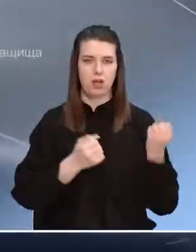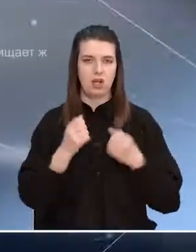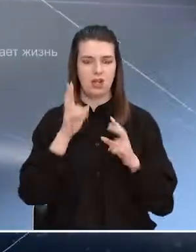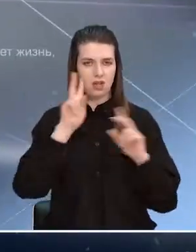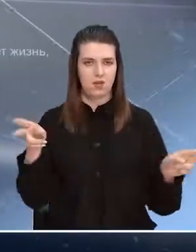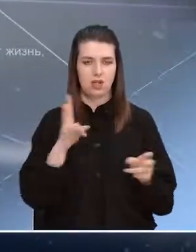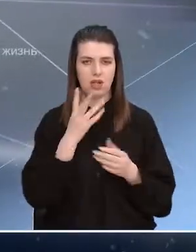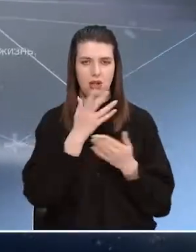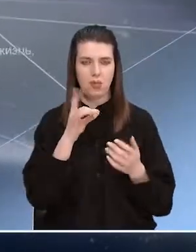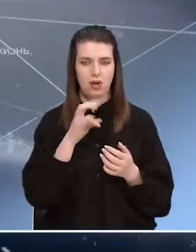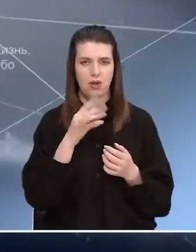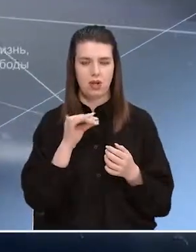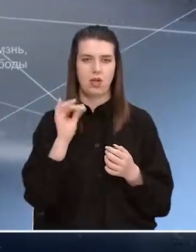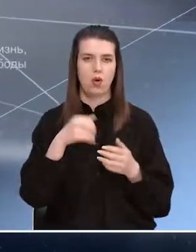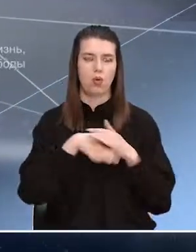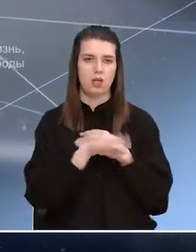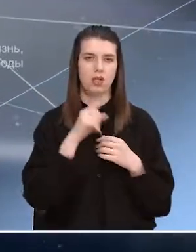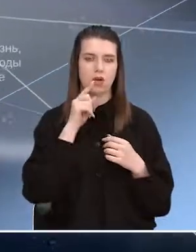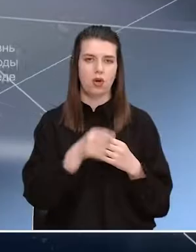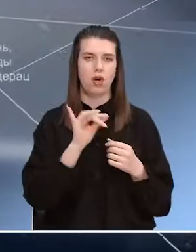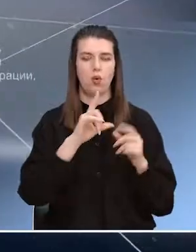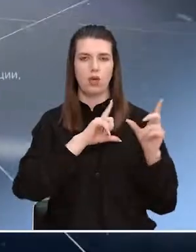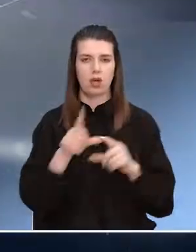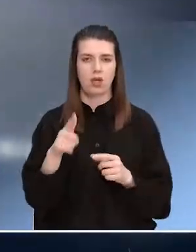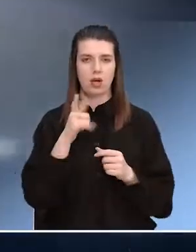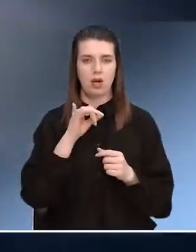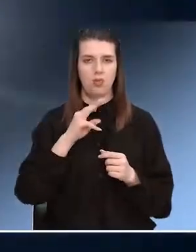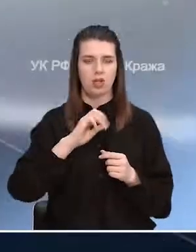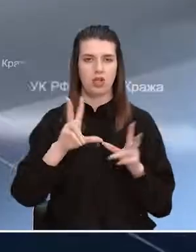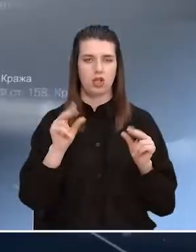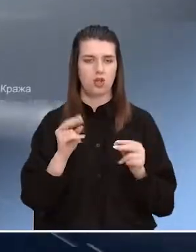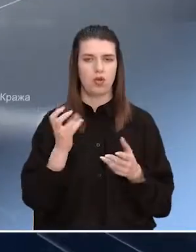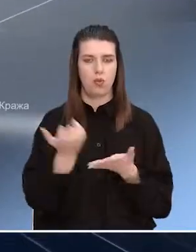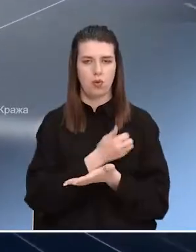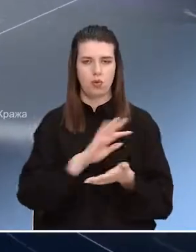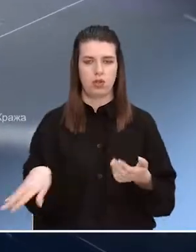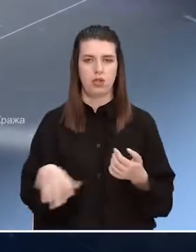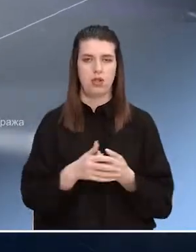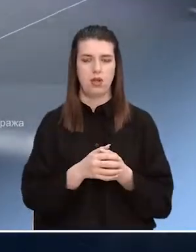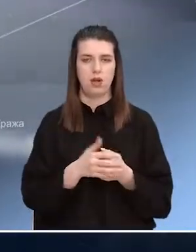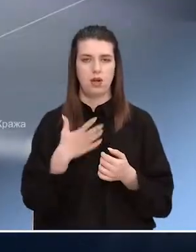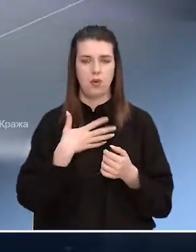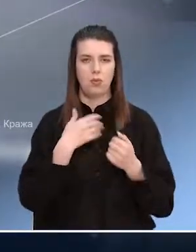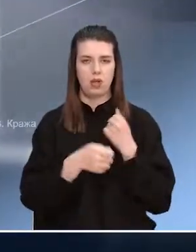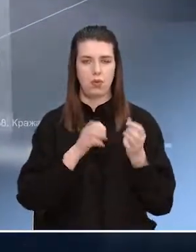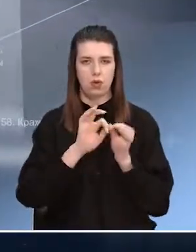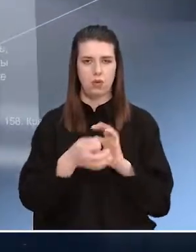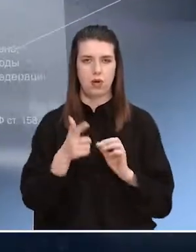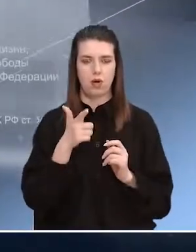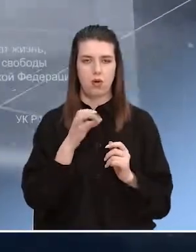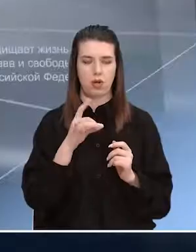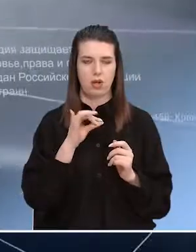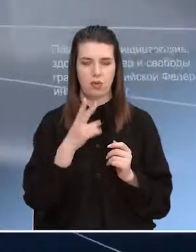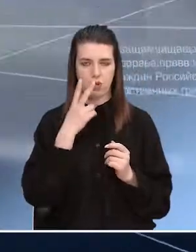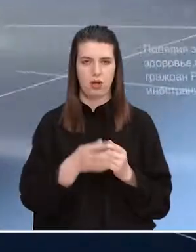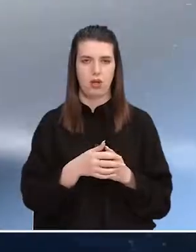скрылись на автомобиле в неизвестном направлении но далеко уйти а точнее уехать грабителям к счастью не удалось подробности материале